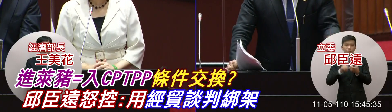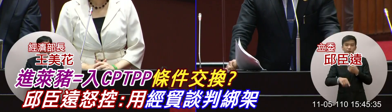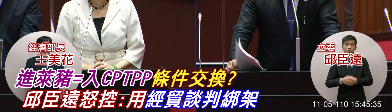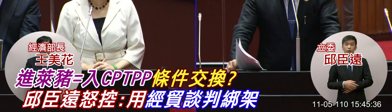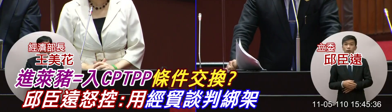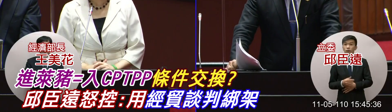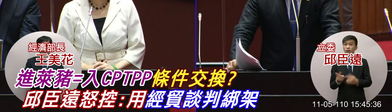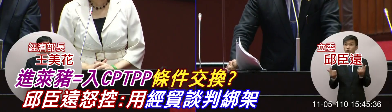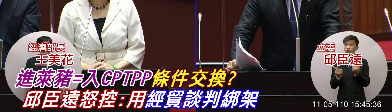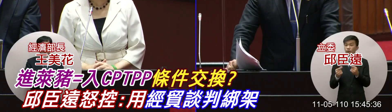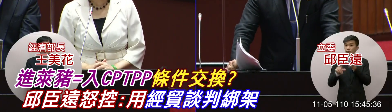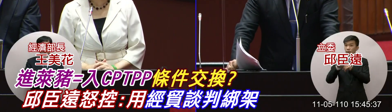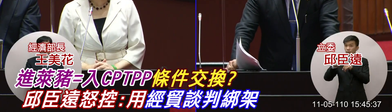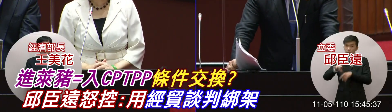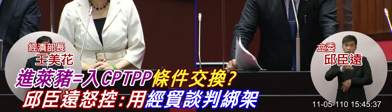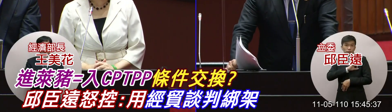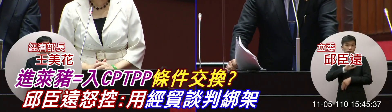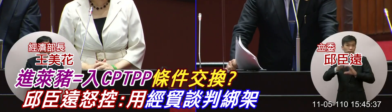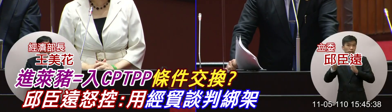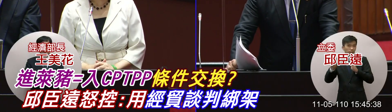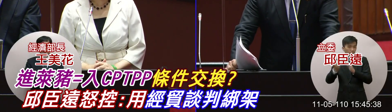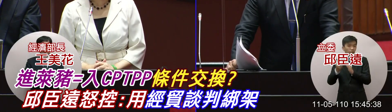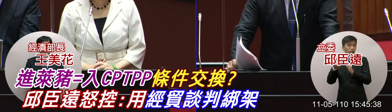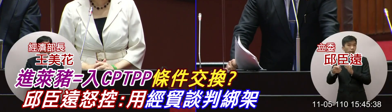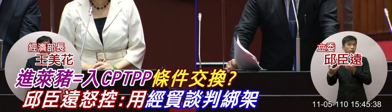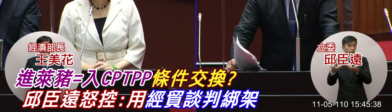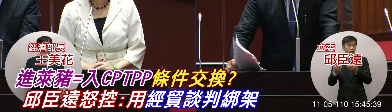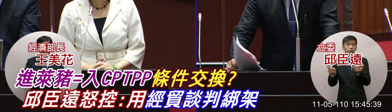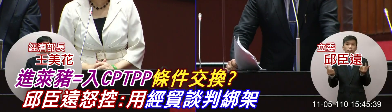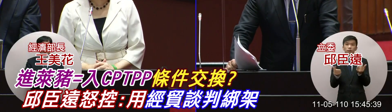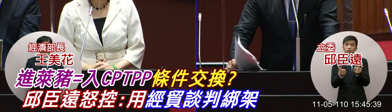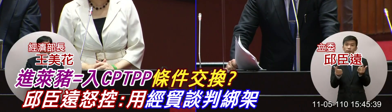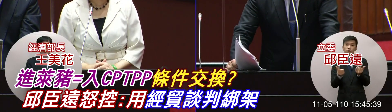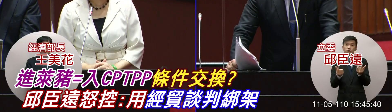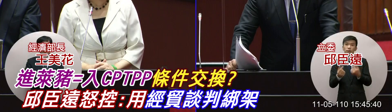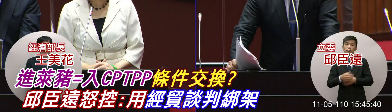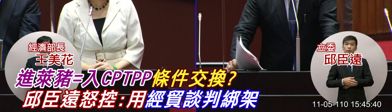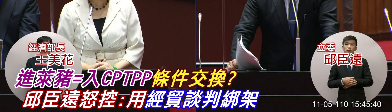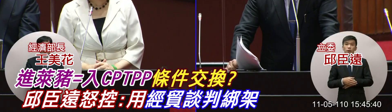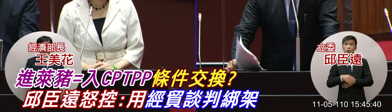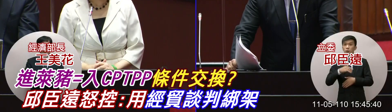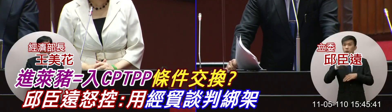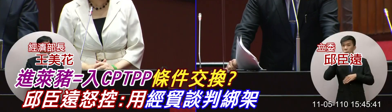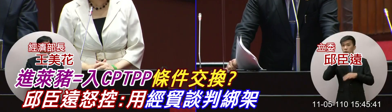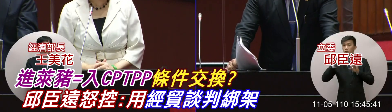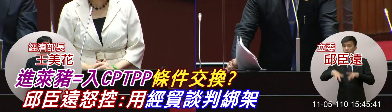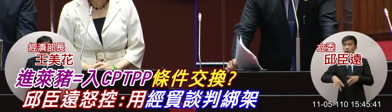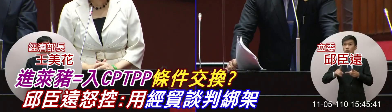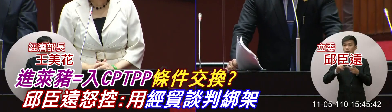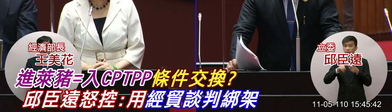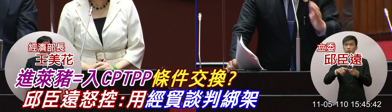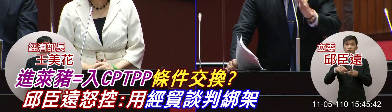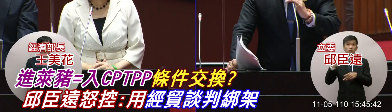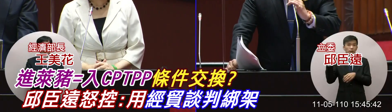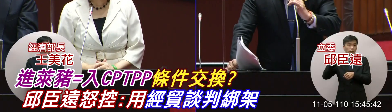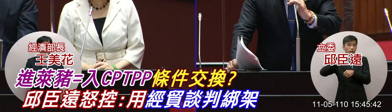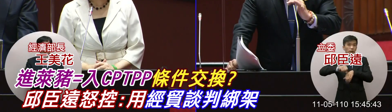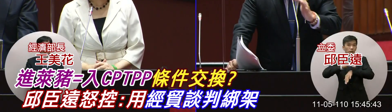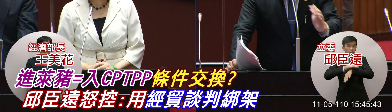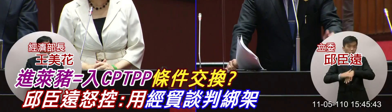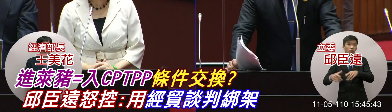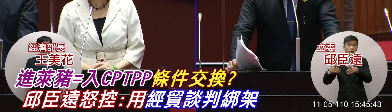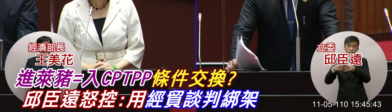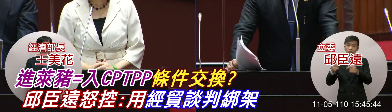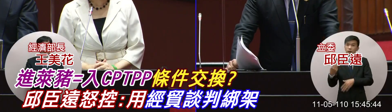员国的这个例子来看哈，包含我们可以看到，其实包含这个像越南、新加坡，还有我们的日本，他们